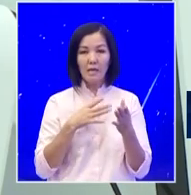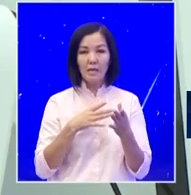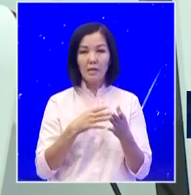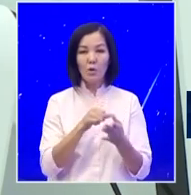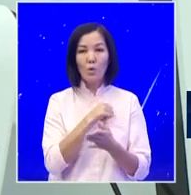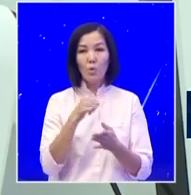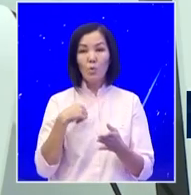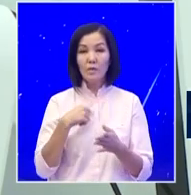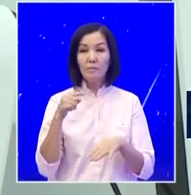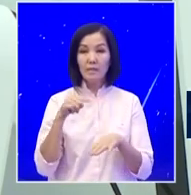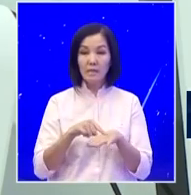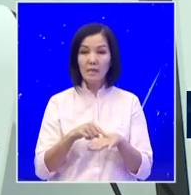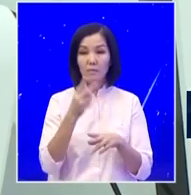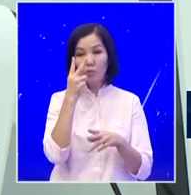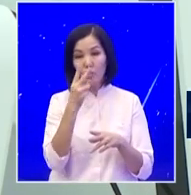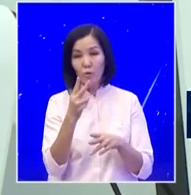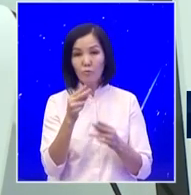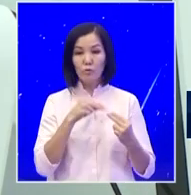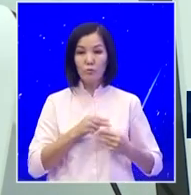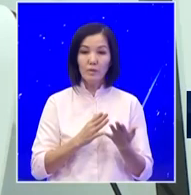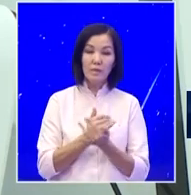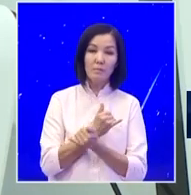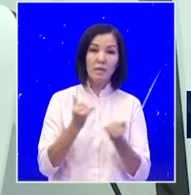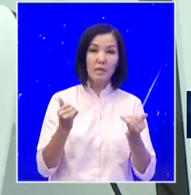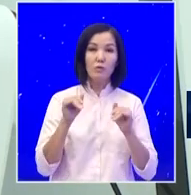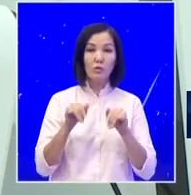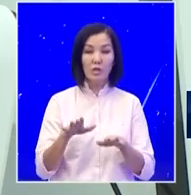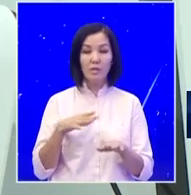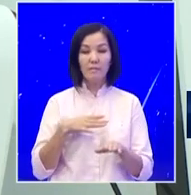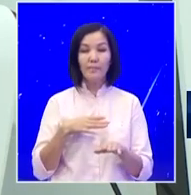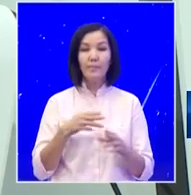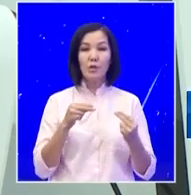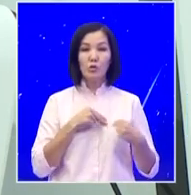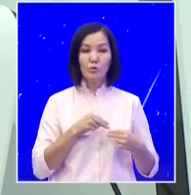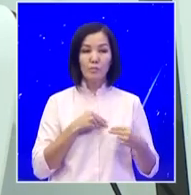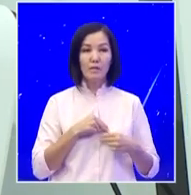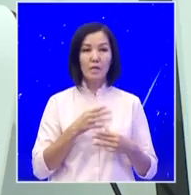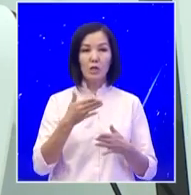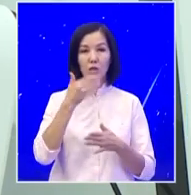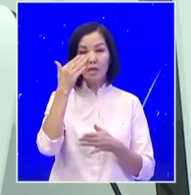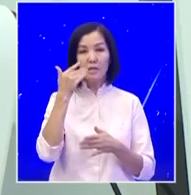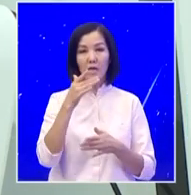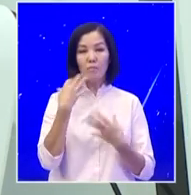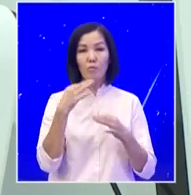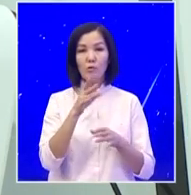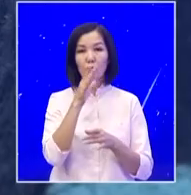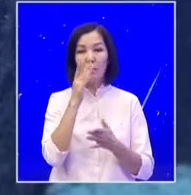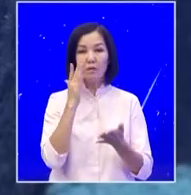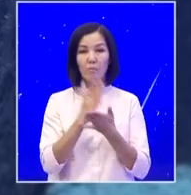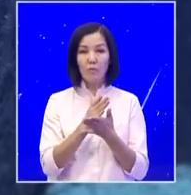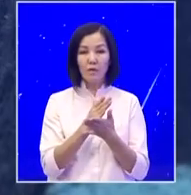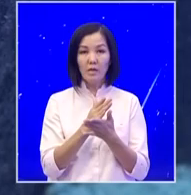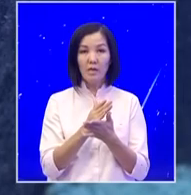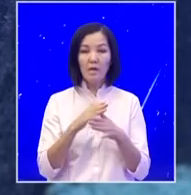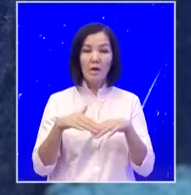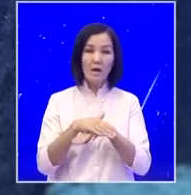мойымен сезініп көргім келді. Мен осы жұмысқа келу себебім осы жаздың күні бос уақытымды бекер құртпай адамдарға